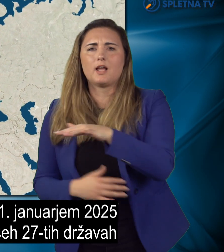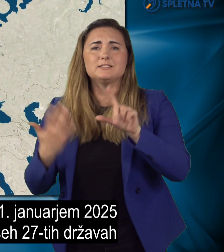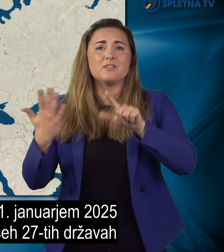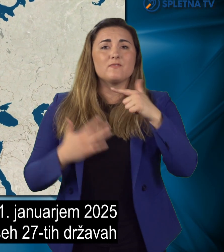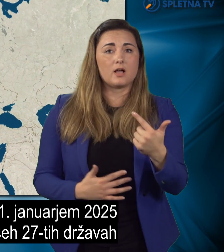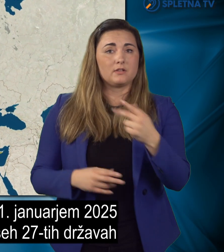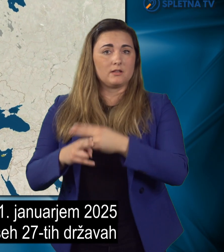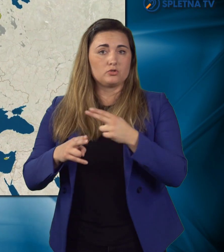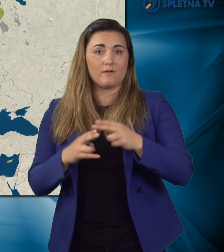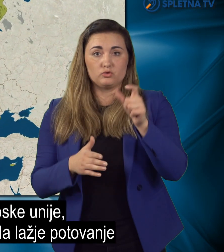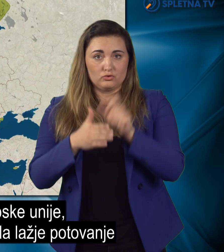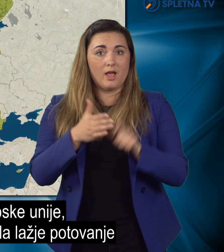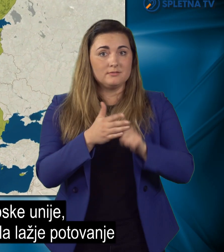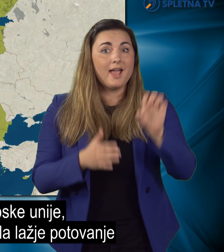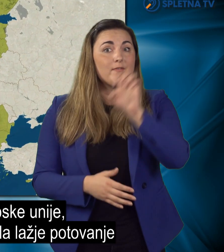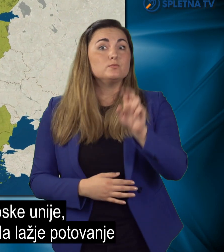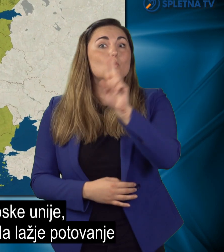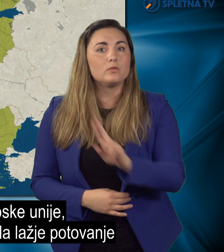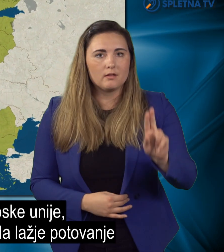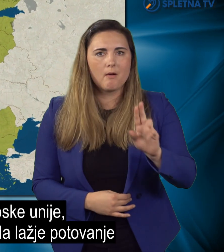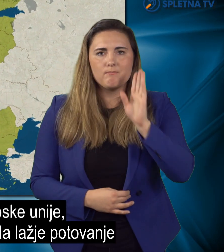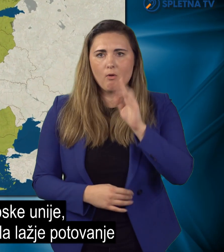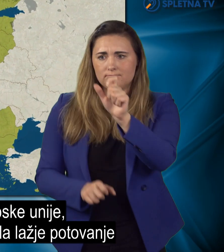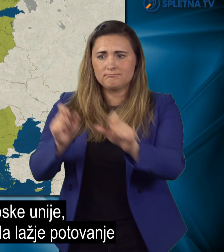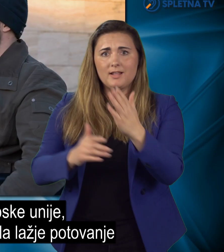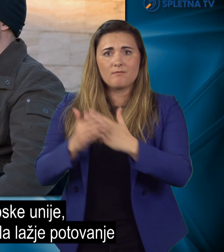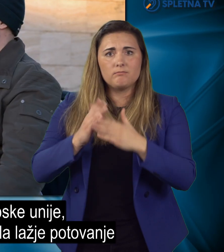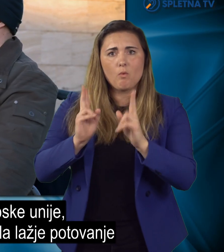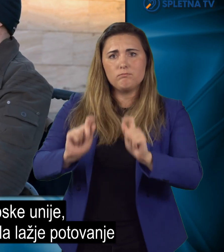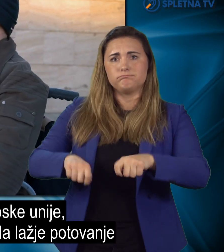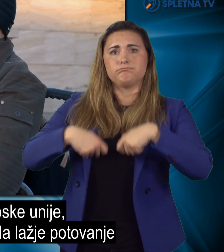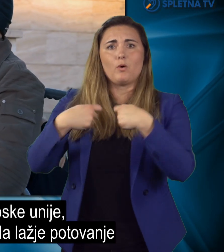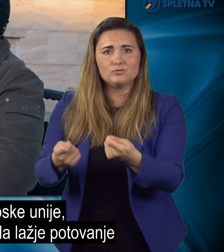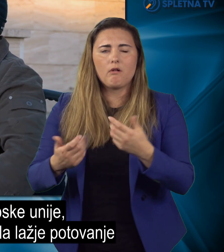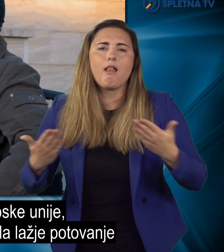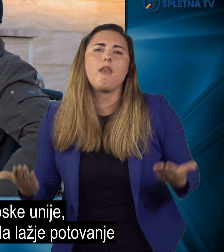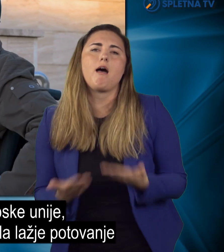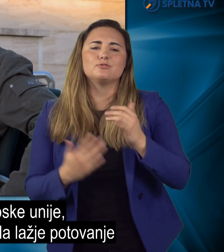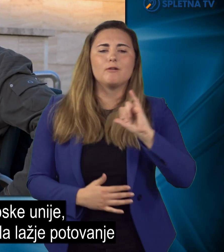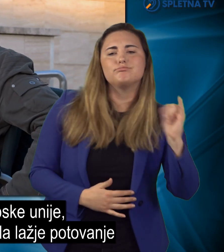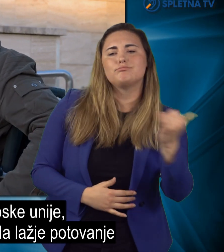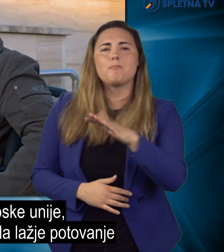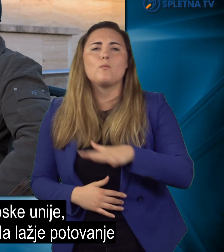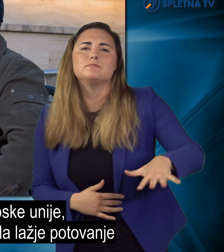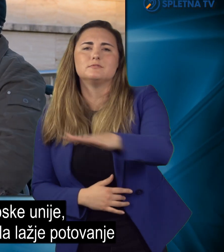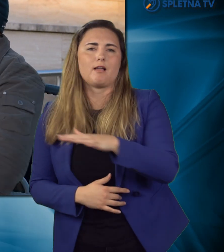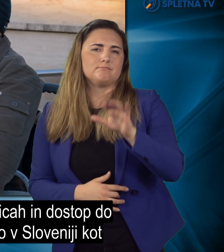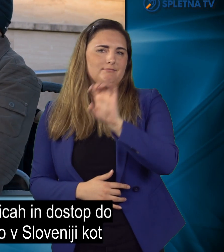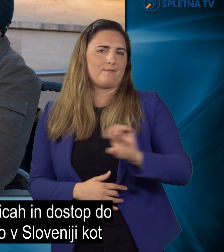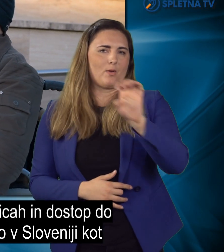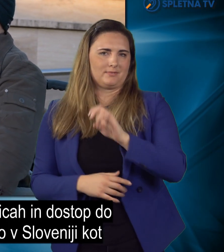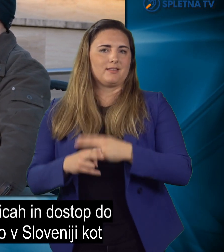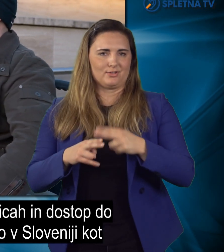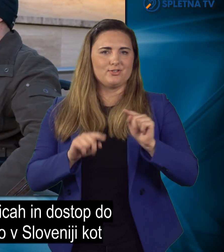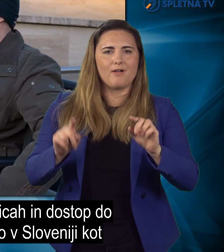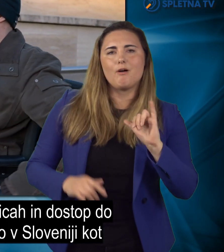vseh 27 državah članicah Evropske unije, bo invalidom omogočila lažje potovanje po